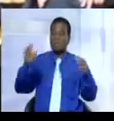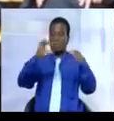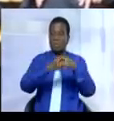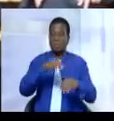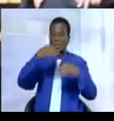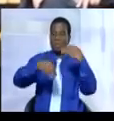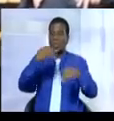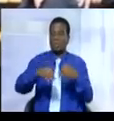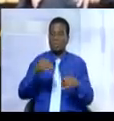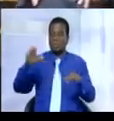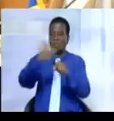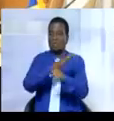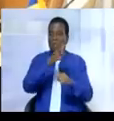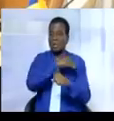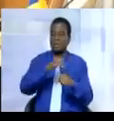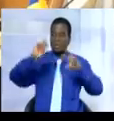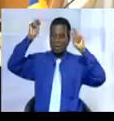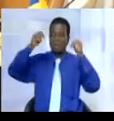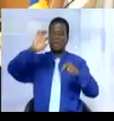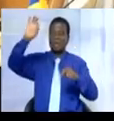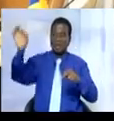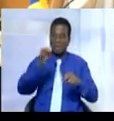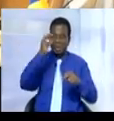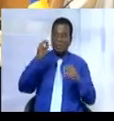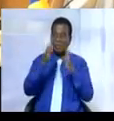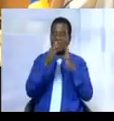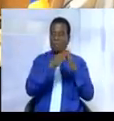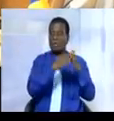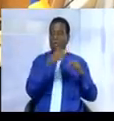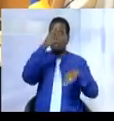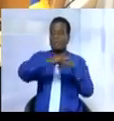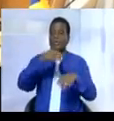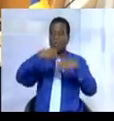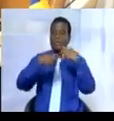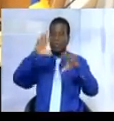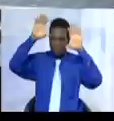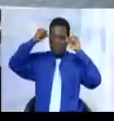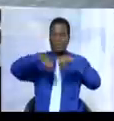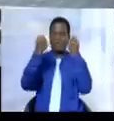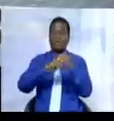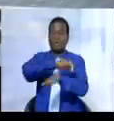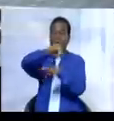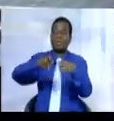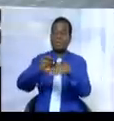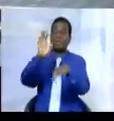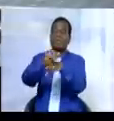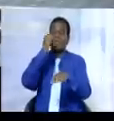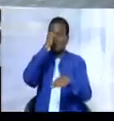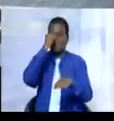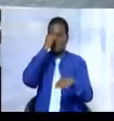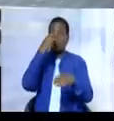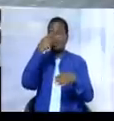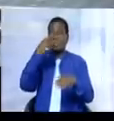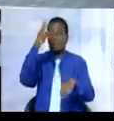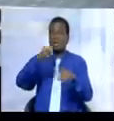la justice sont à remplir et c'est le thème de la 9e session de l'UPCI sur lequel le président de l'Assemblée nationale de Côte d'Ivoire s'est